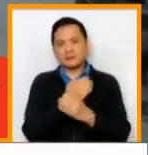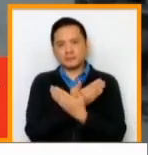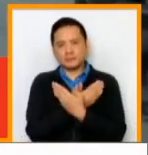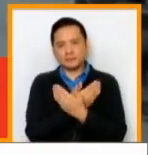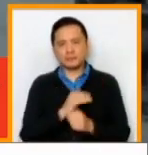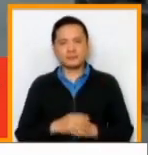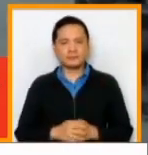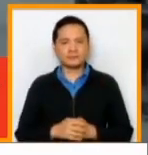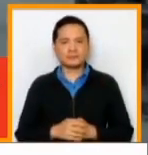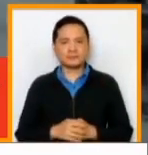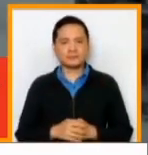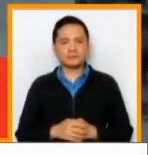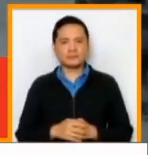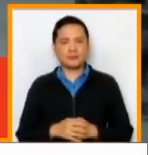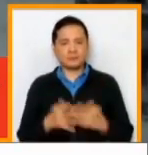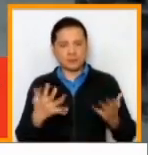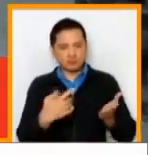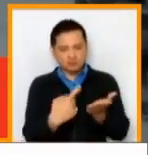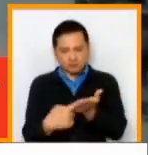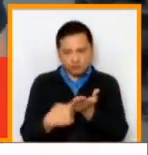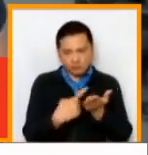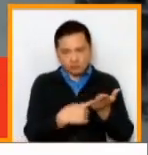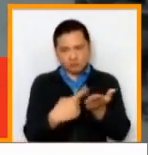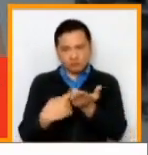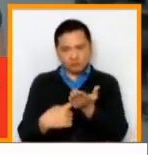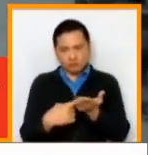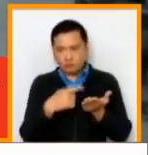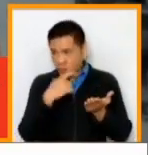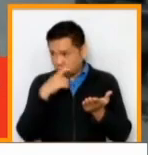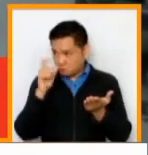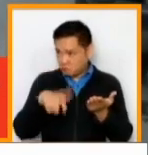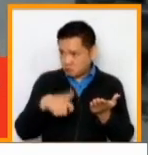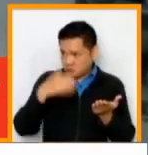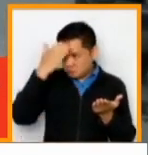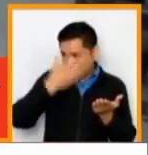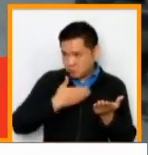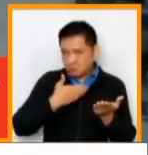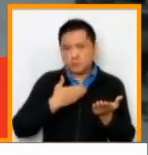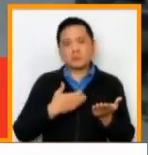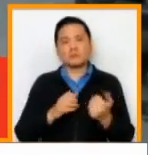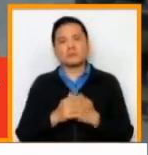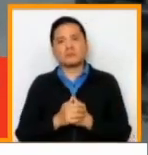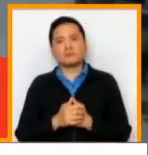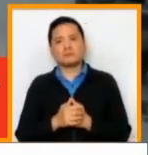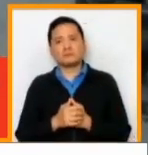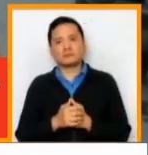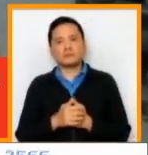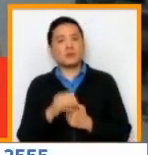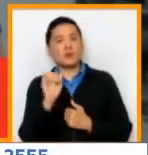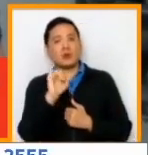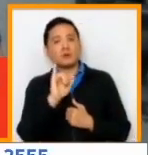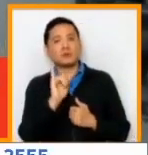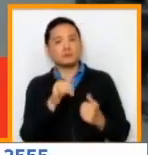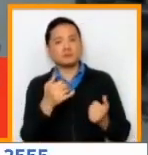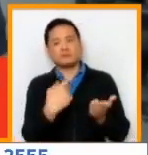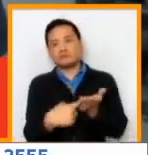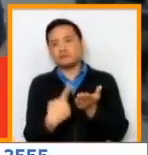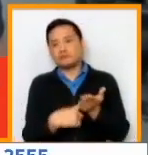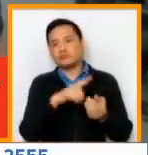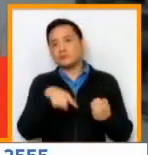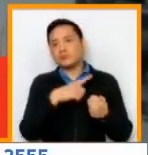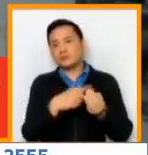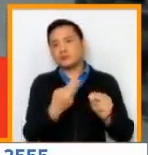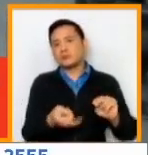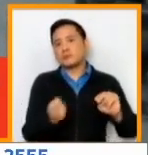ng hindi na pagre-require sa pagsusuot ng face shield, pati na rin sa pagdadagdag ng bilang ng mga makakasakay sa bus, karamihan sa mga nakausap